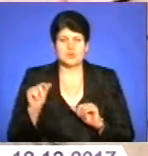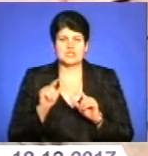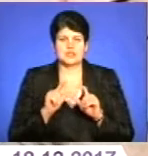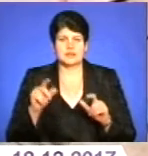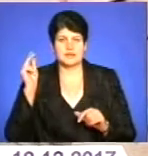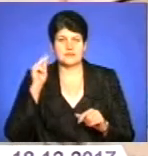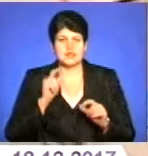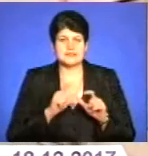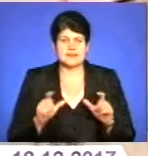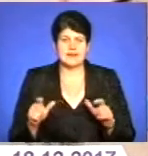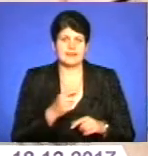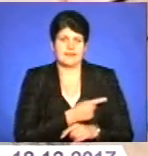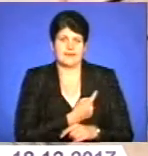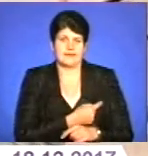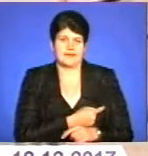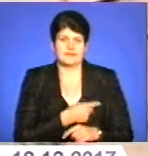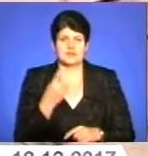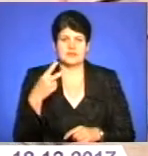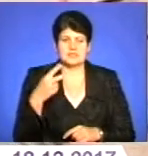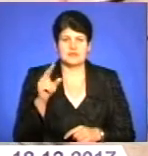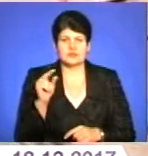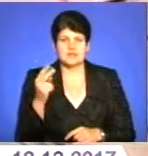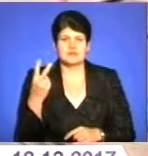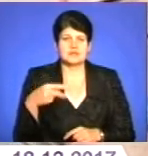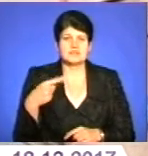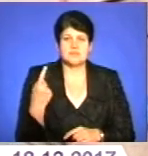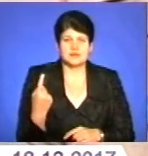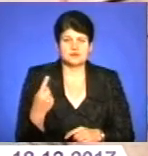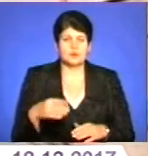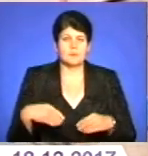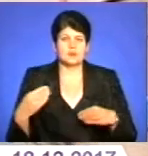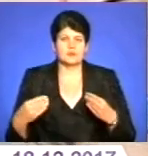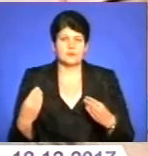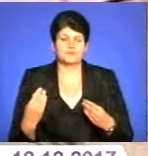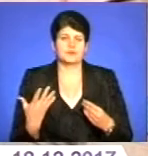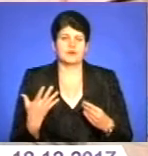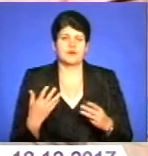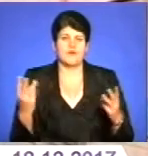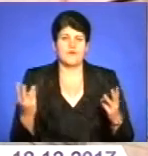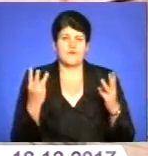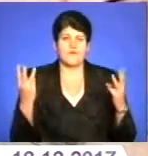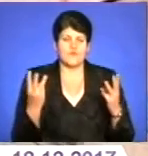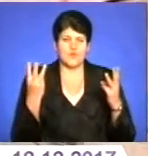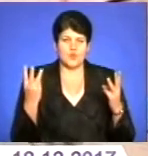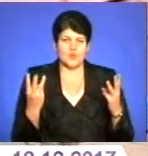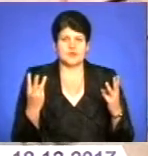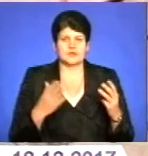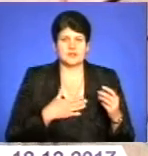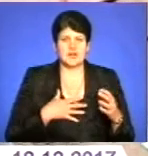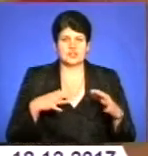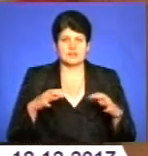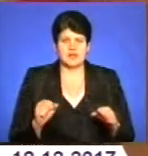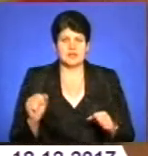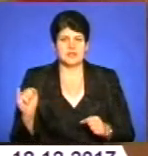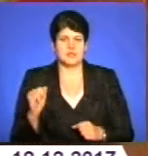заклади, лікарні. 20 числа, там 21-го ми передамо Вифлеємський вогонь нашій місцевій владі Тернополя, також обласній